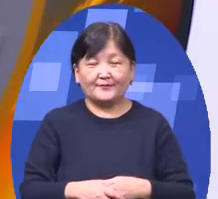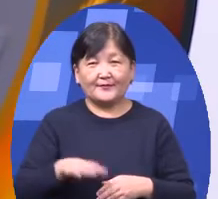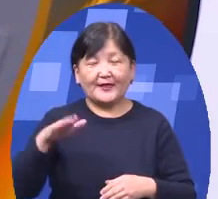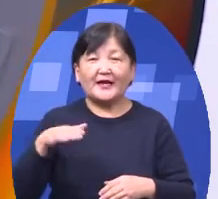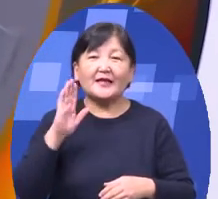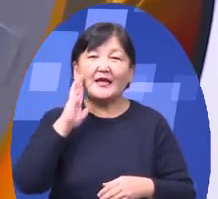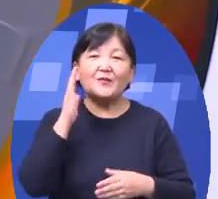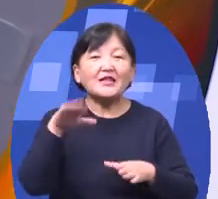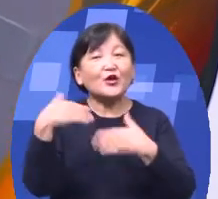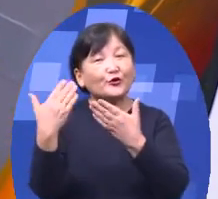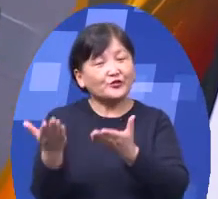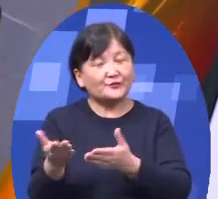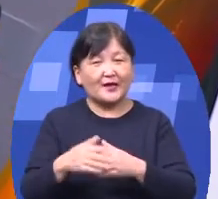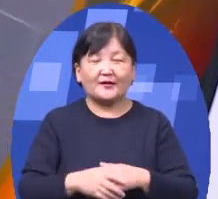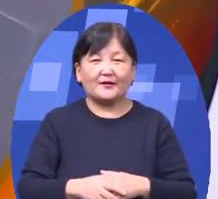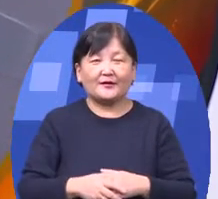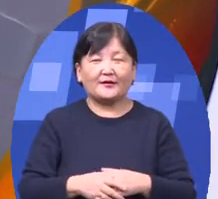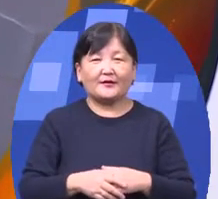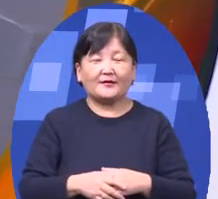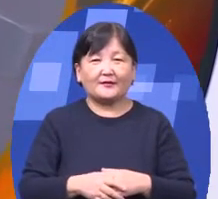Дараа нь эмээдээ өглөө.